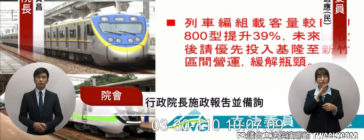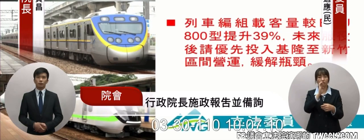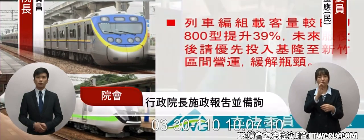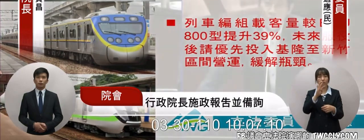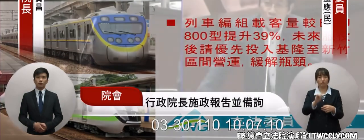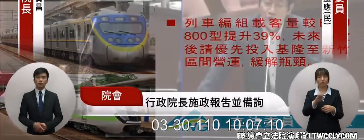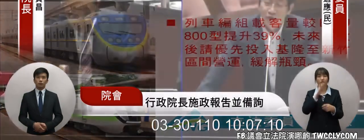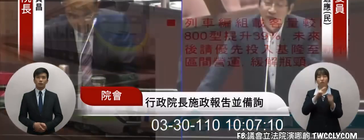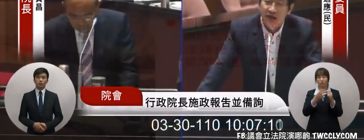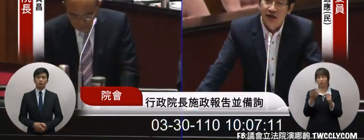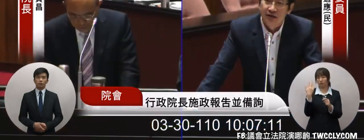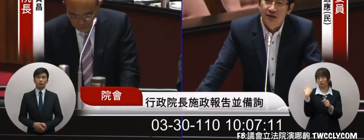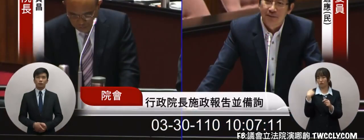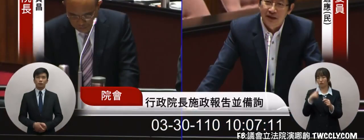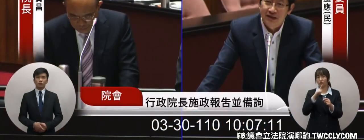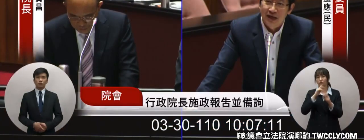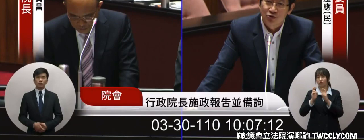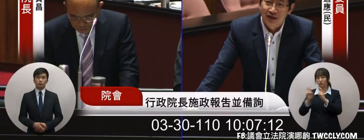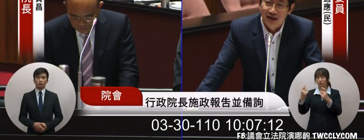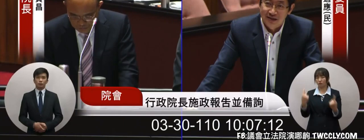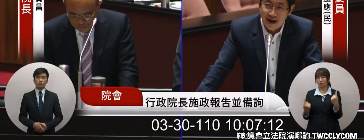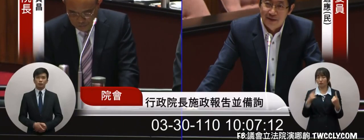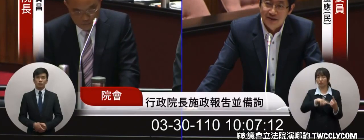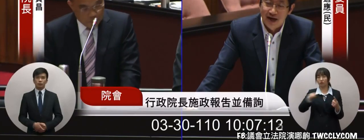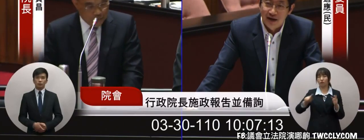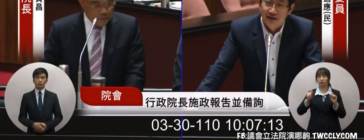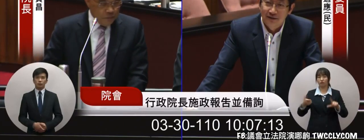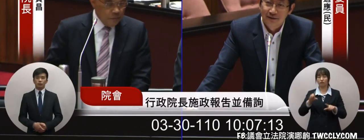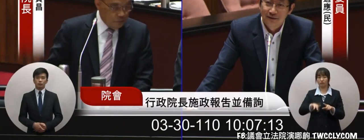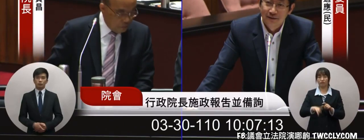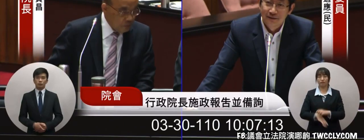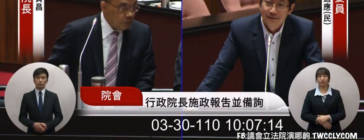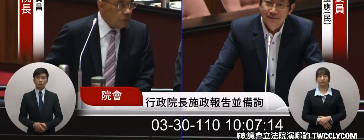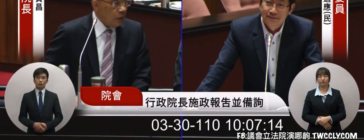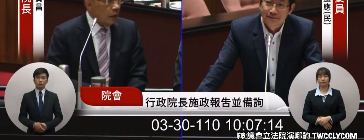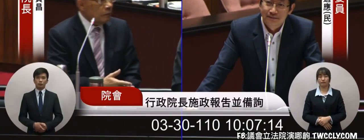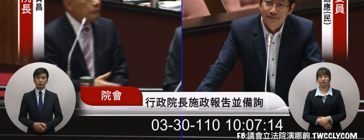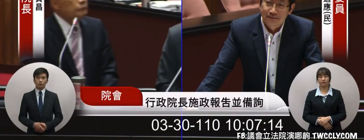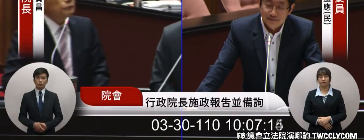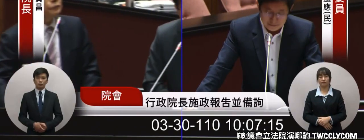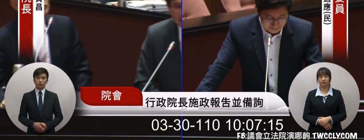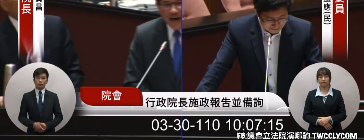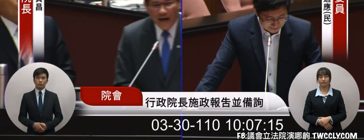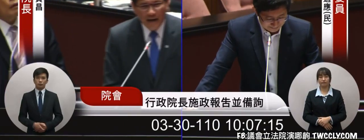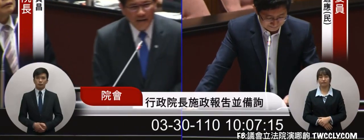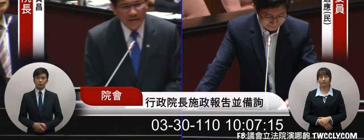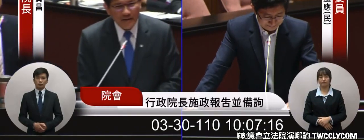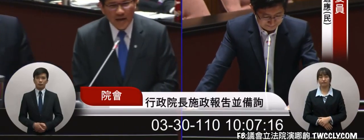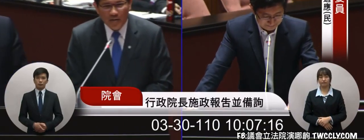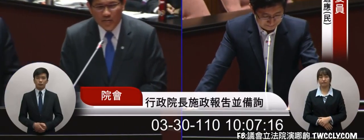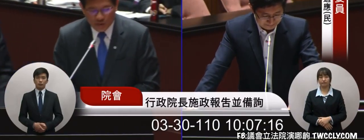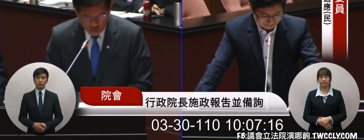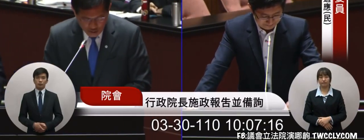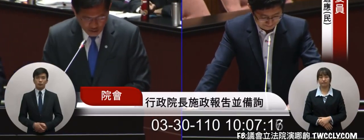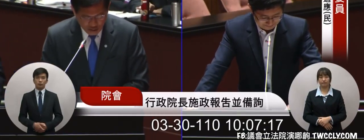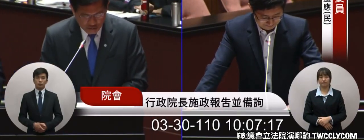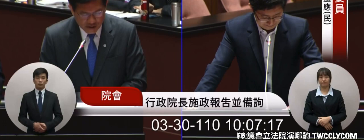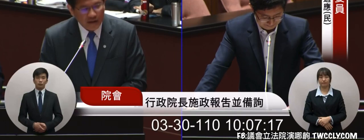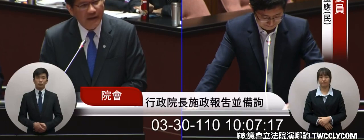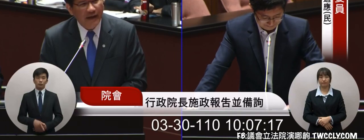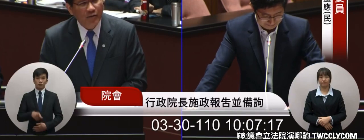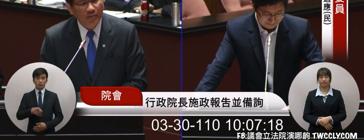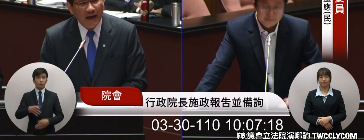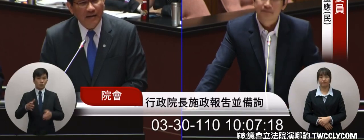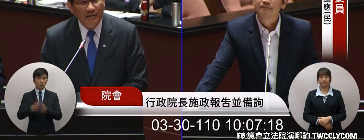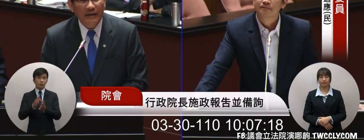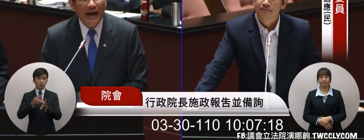EMU900跟過去的電聯車比起來最大的差別在哪裡好這個總共有